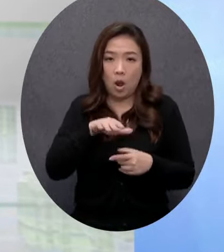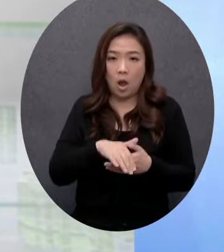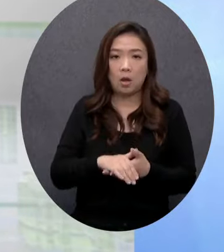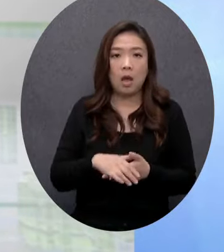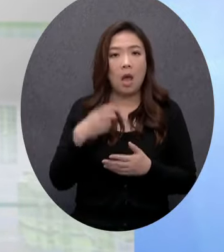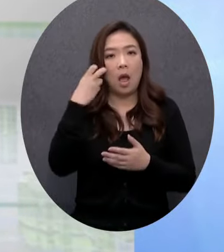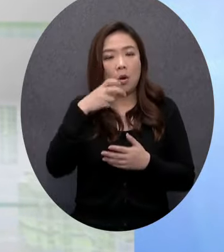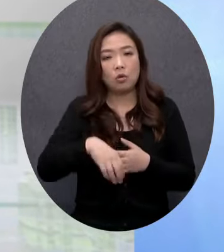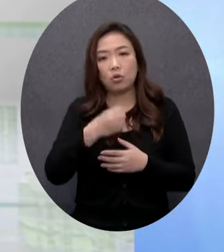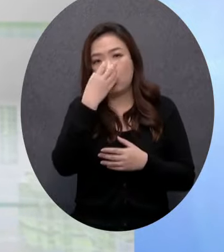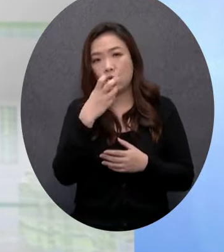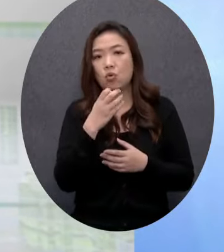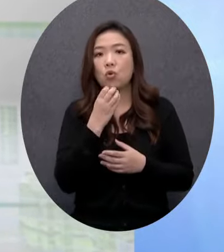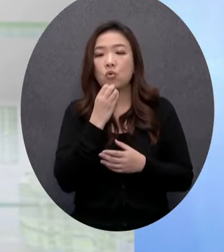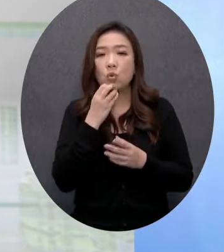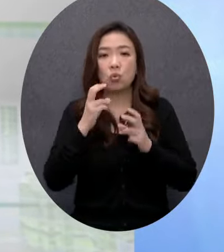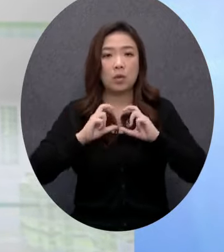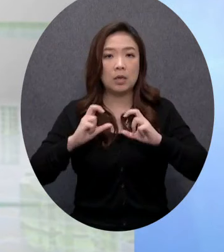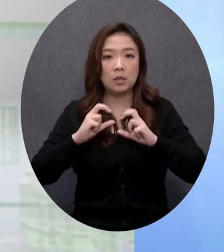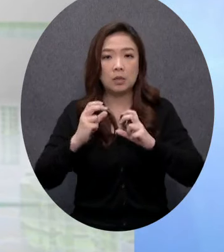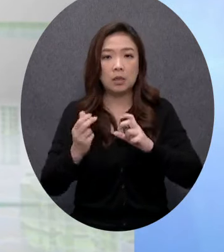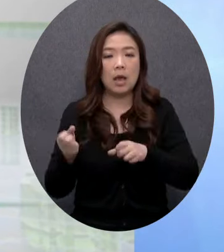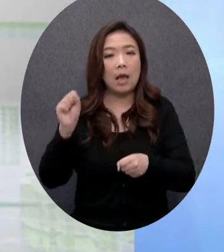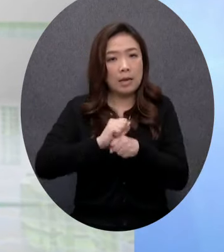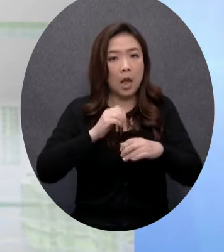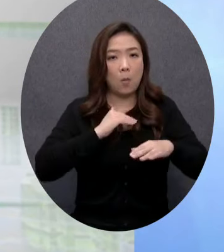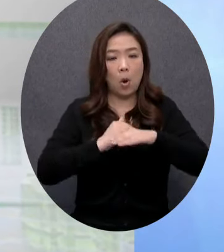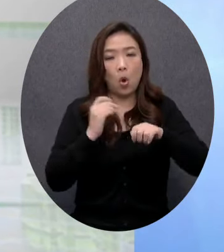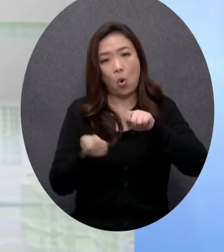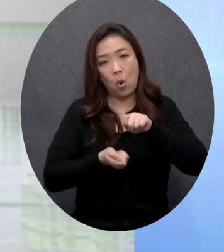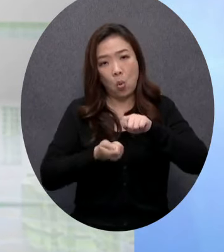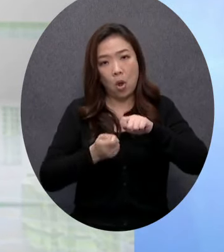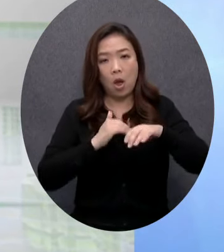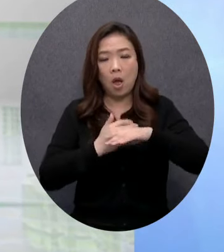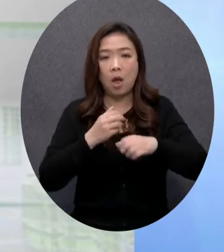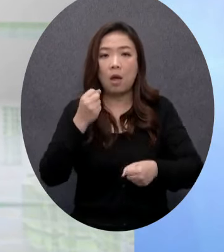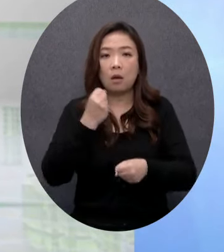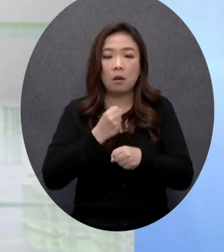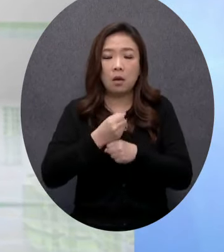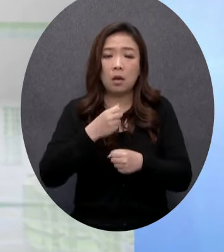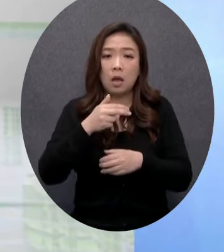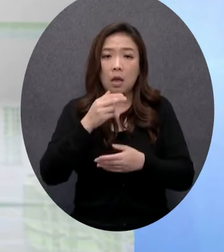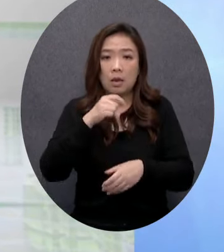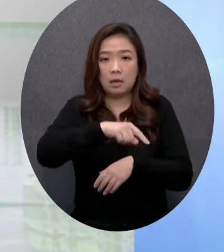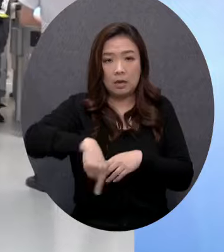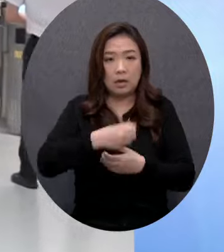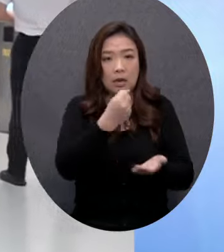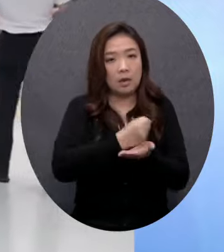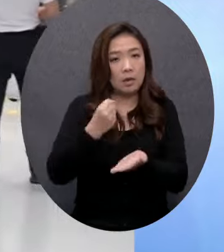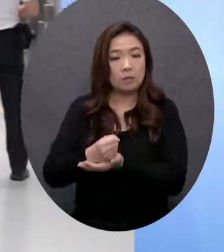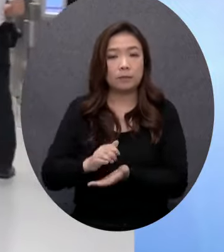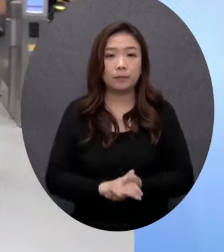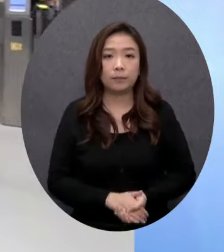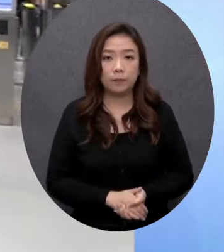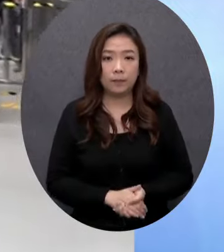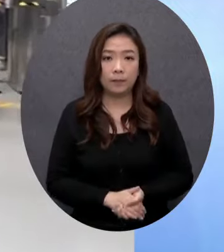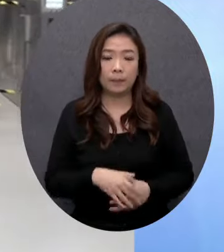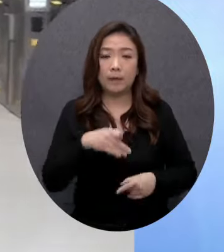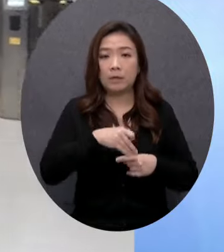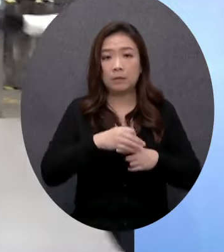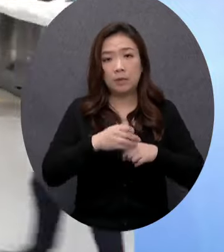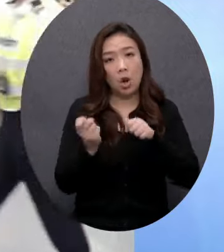將香港東鐵線引入羅湖境內，並在羅湖口岸實行一地兩檢。 深圳